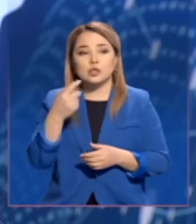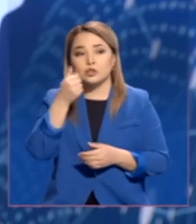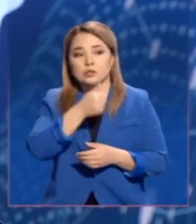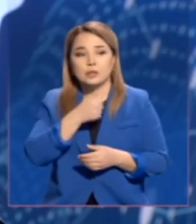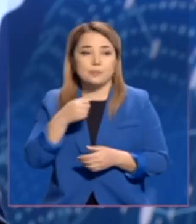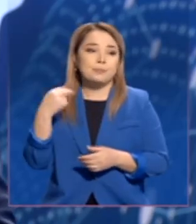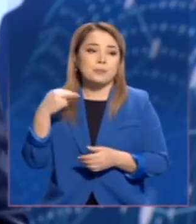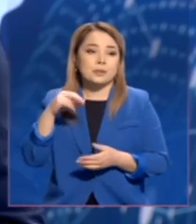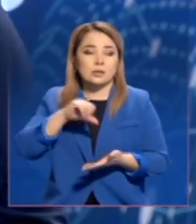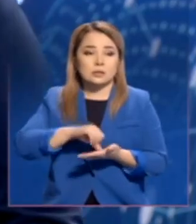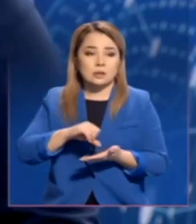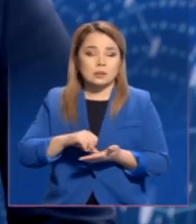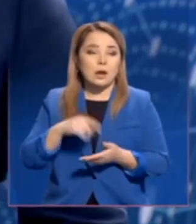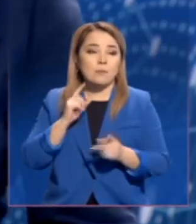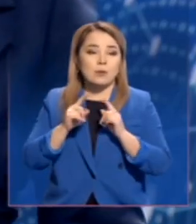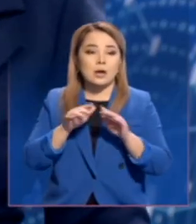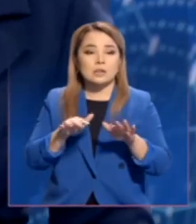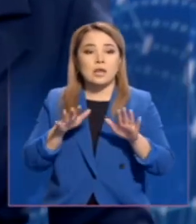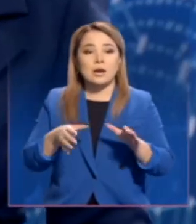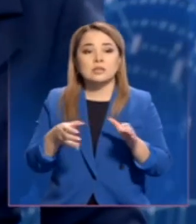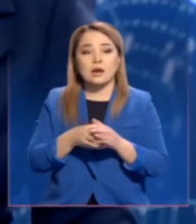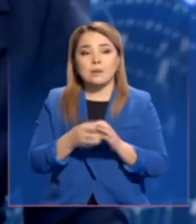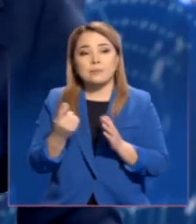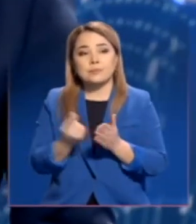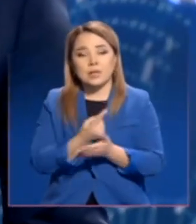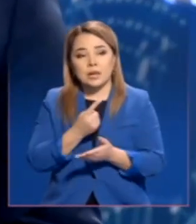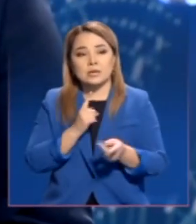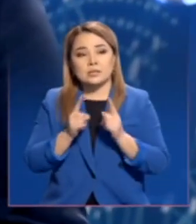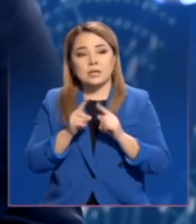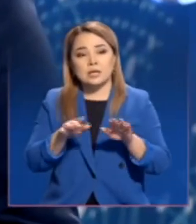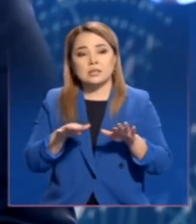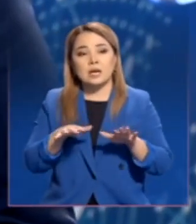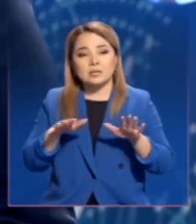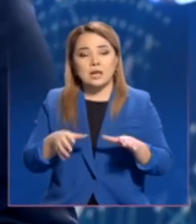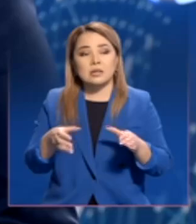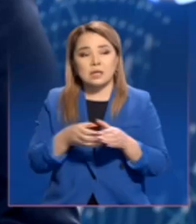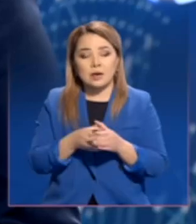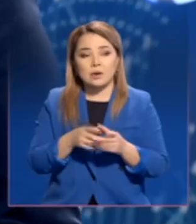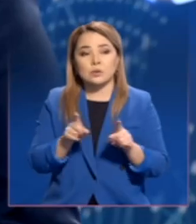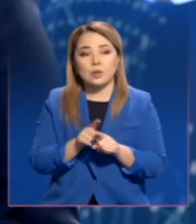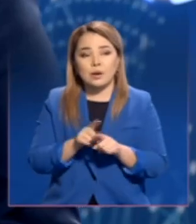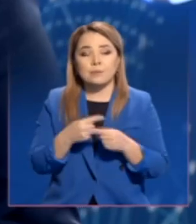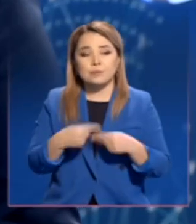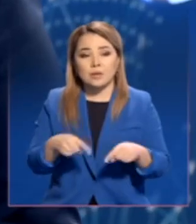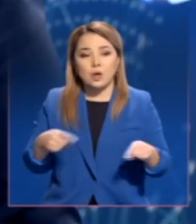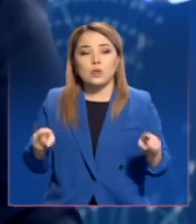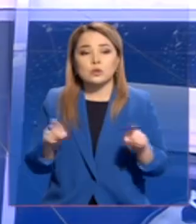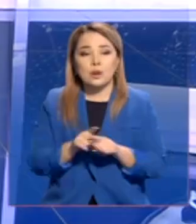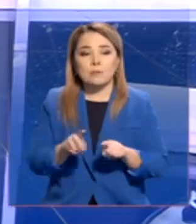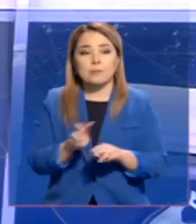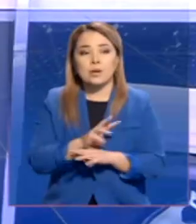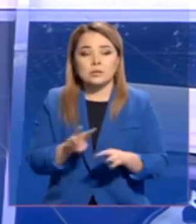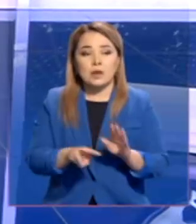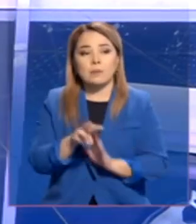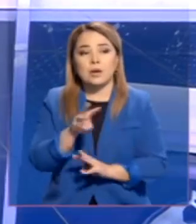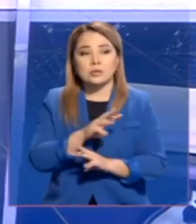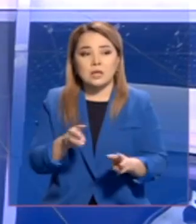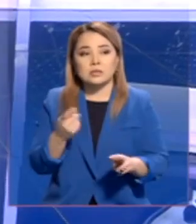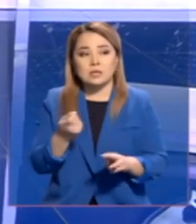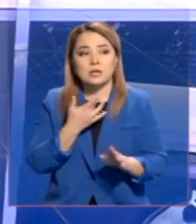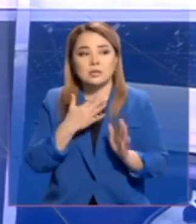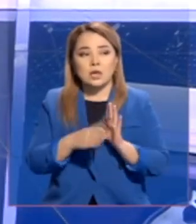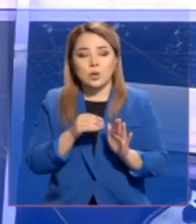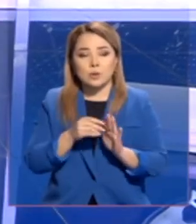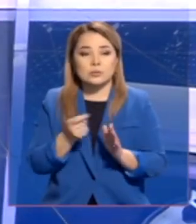жылы президент осы парламенттің алғашқы сессиясында кейбір партиялардың мәжіліс пен мәслихаттарға өтуіне сәл ғана дауыс